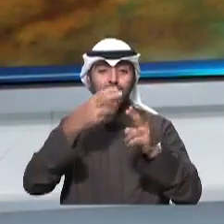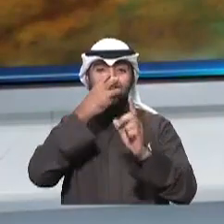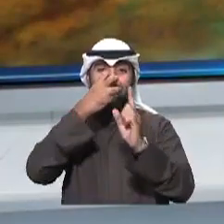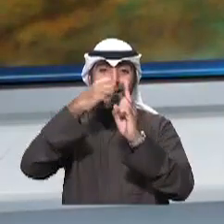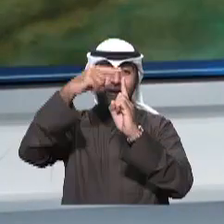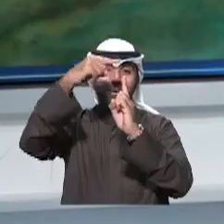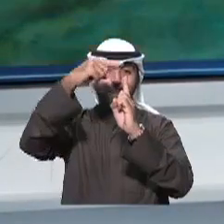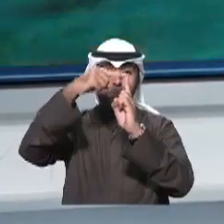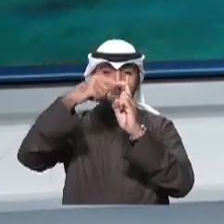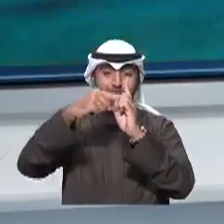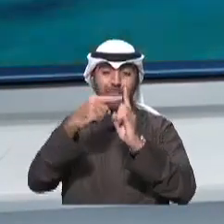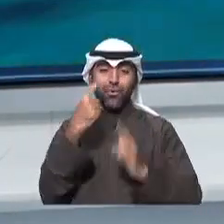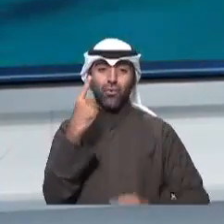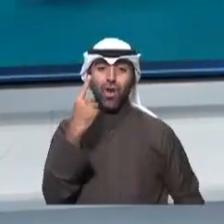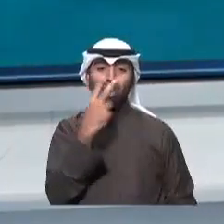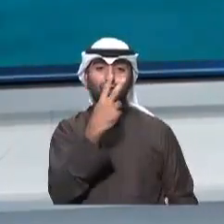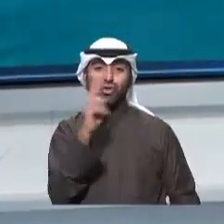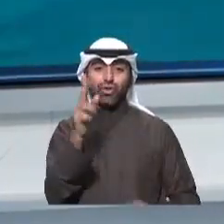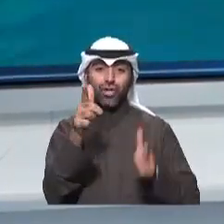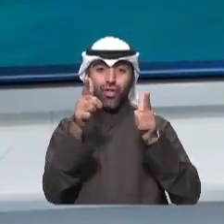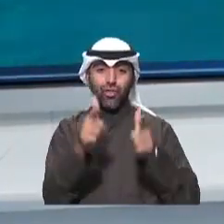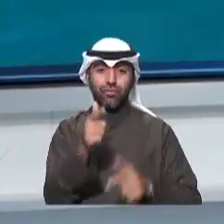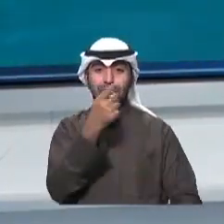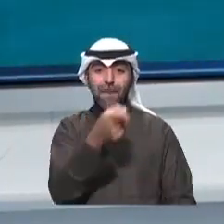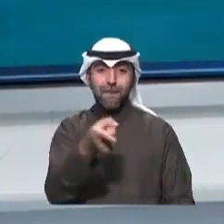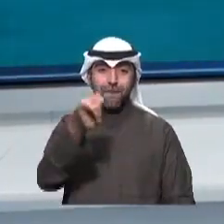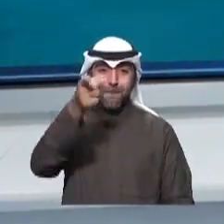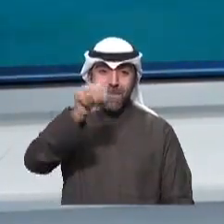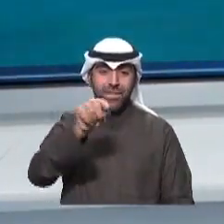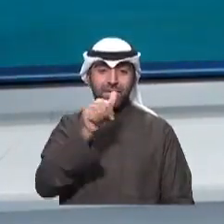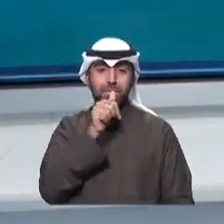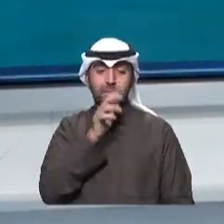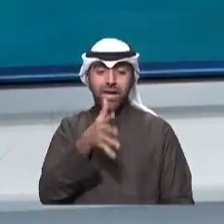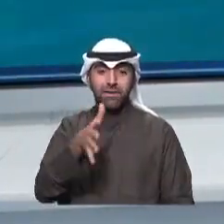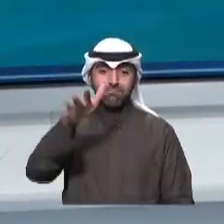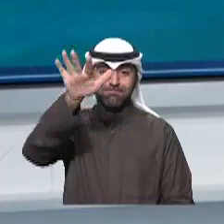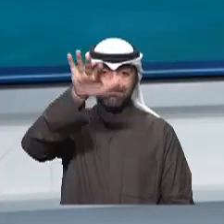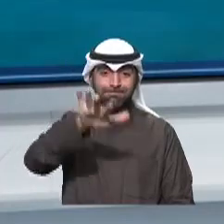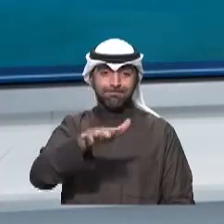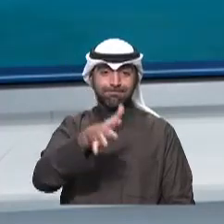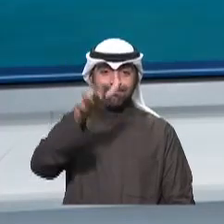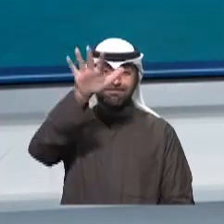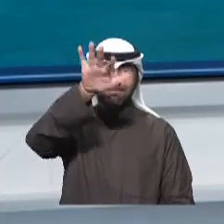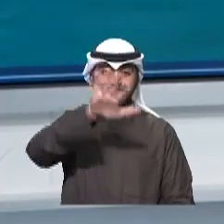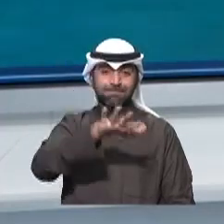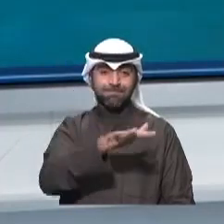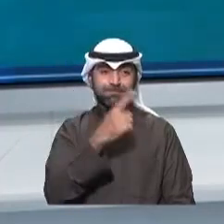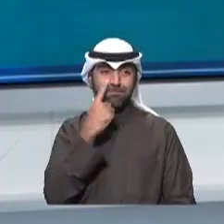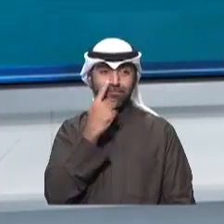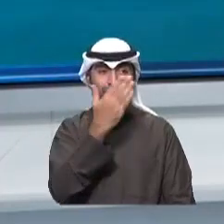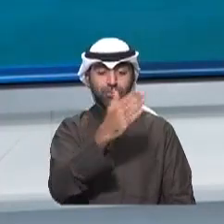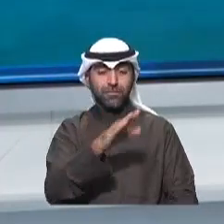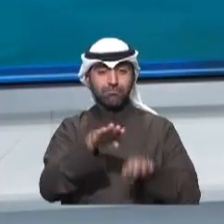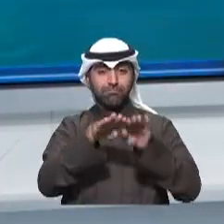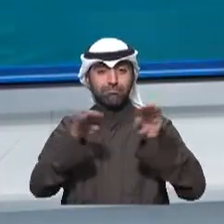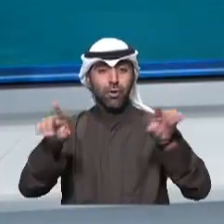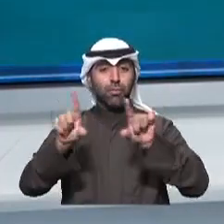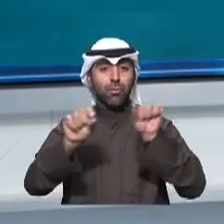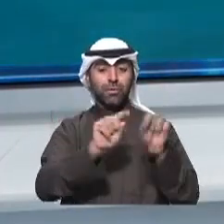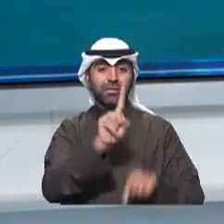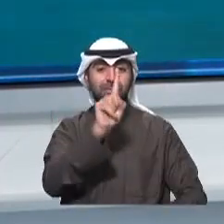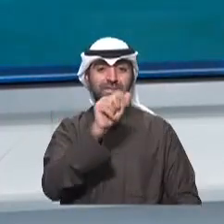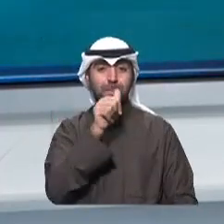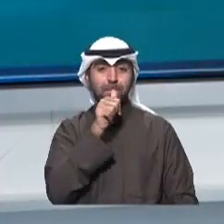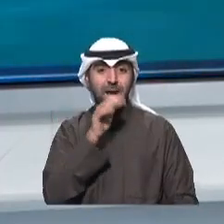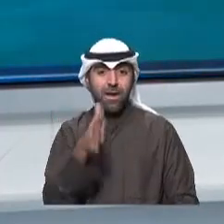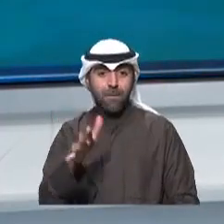إلى 21 درجة مئوية. الأجواء البحرية إن شاء الله خلال 24 ساعة القادمة، حالة البحر خفيف إلى معتدل الموج، وارتفاع الموج